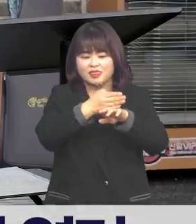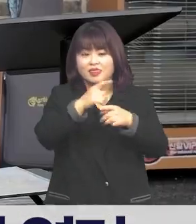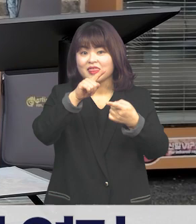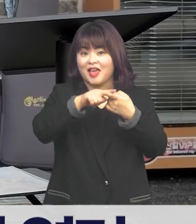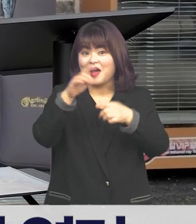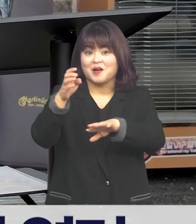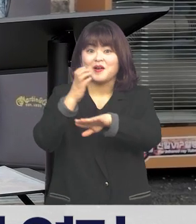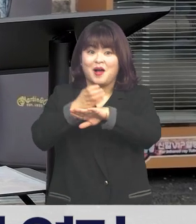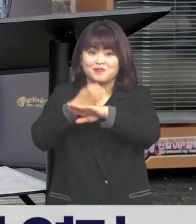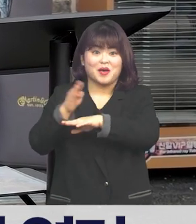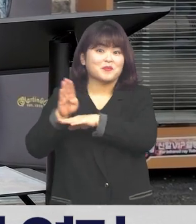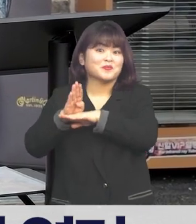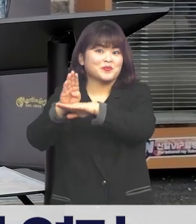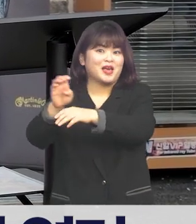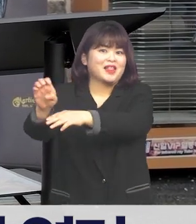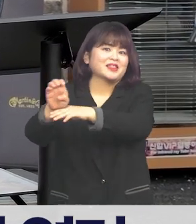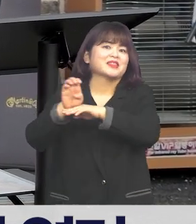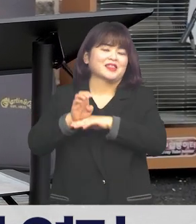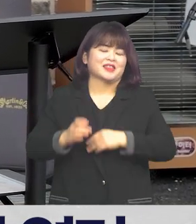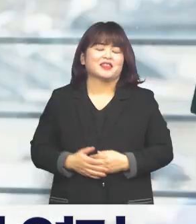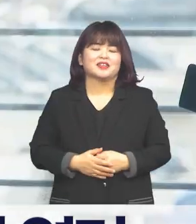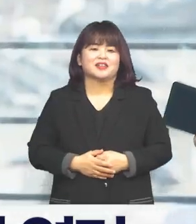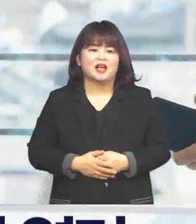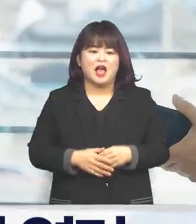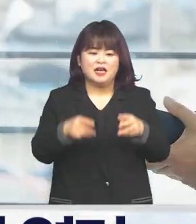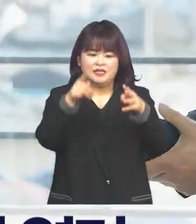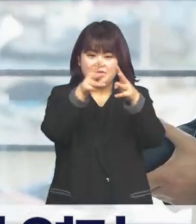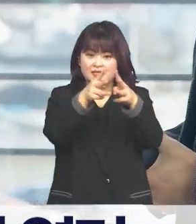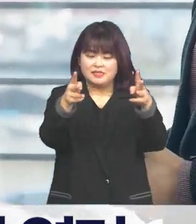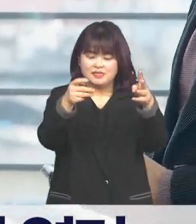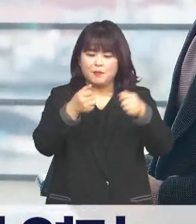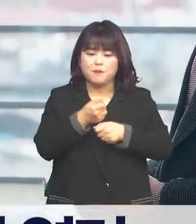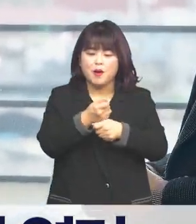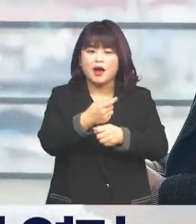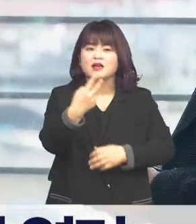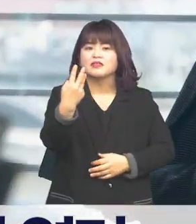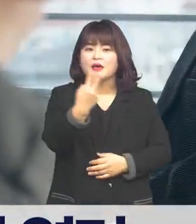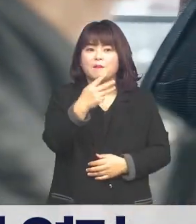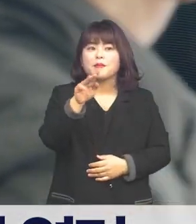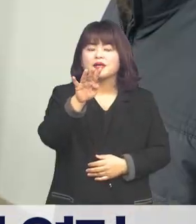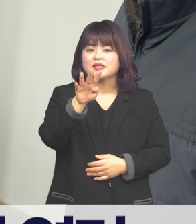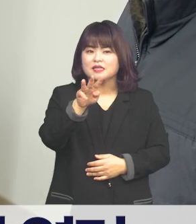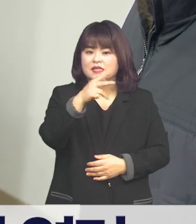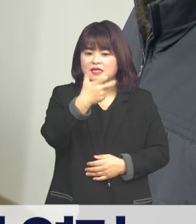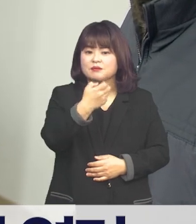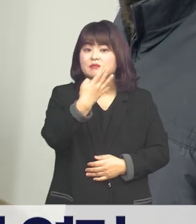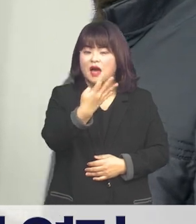감사패를 받았습니다. 유은일이 마을회관은 지상 3층, 연면적